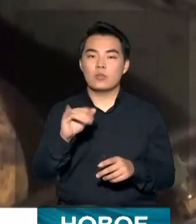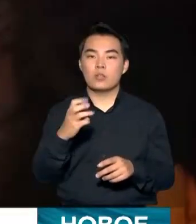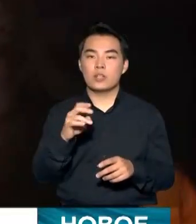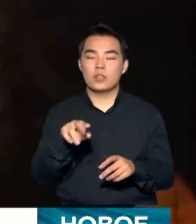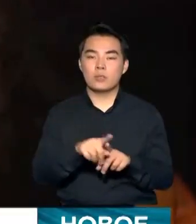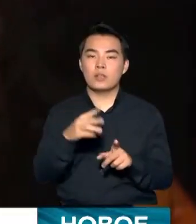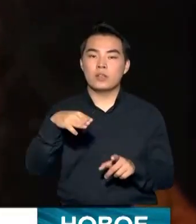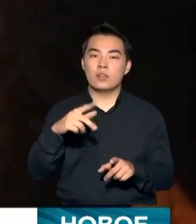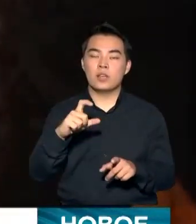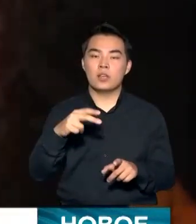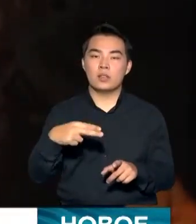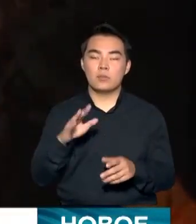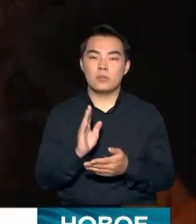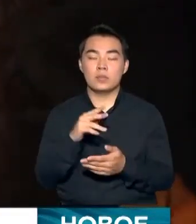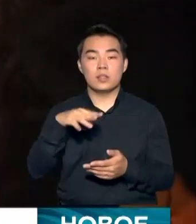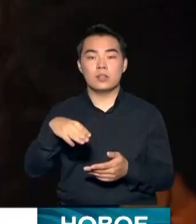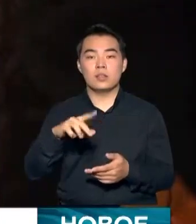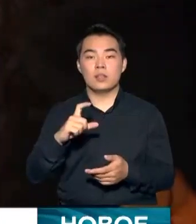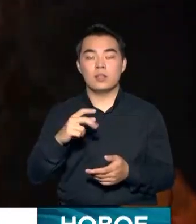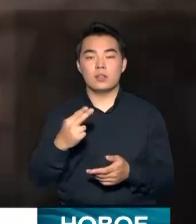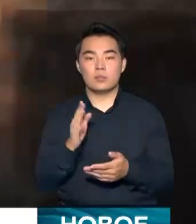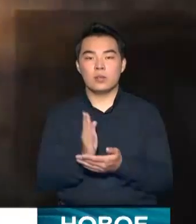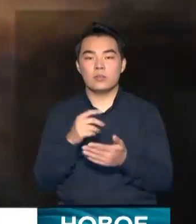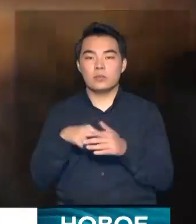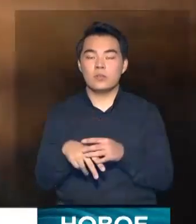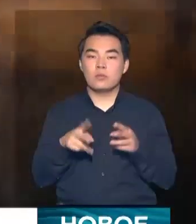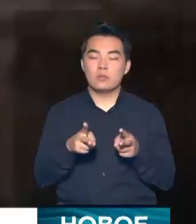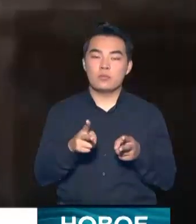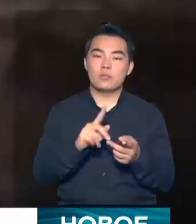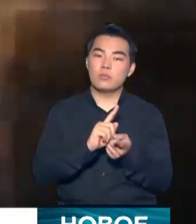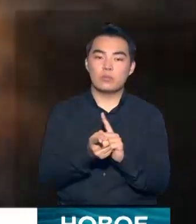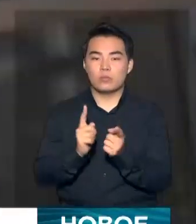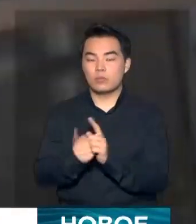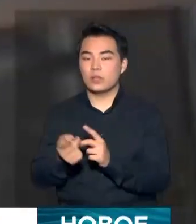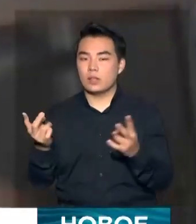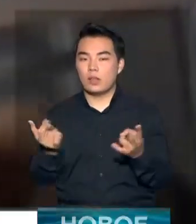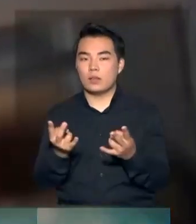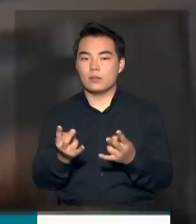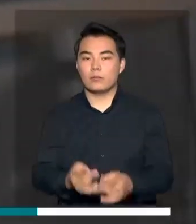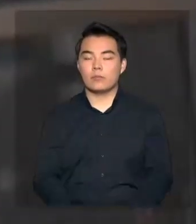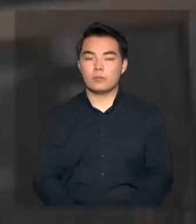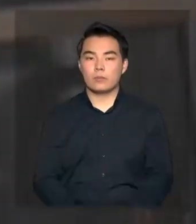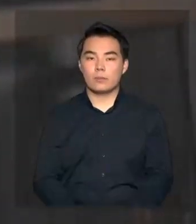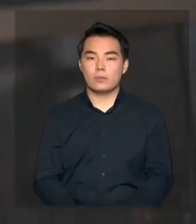ТЭЦ. В Минэнерго не исключают, что котлы придется все же менять.